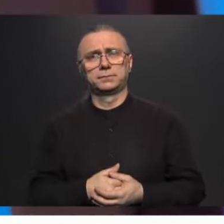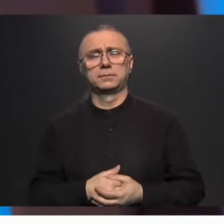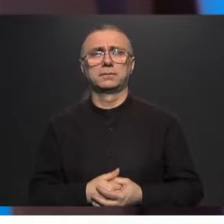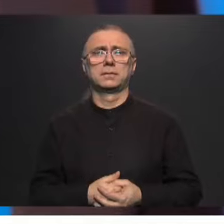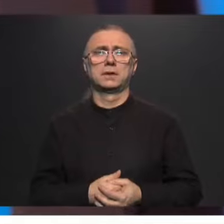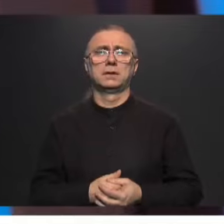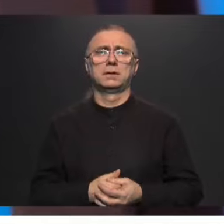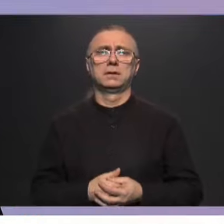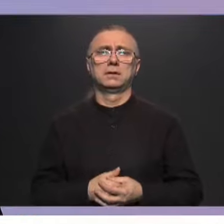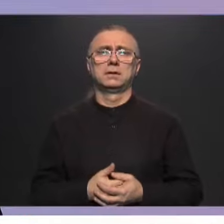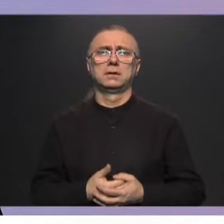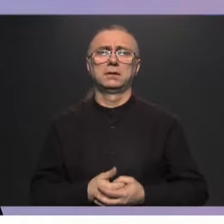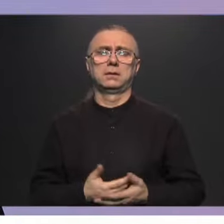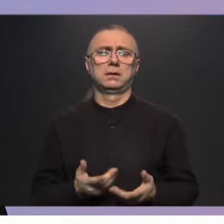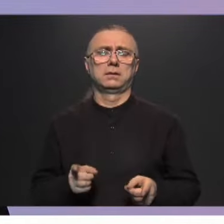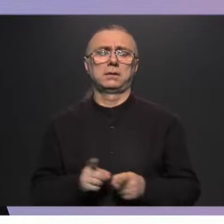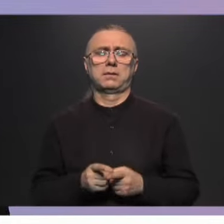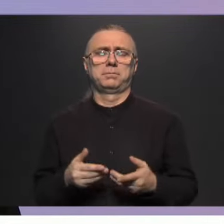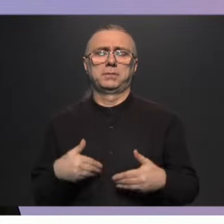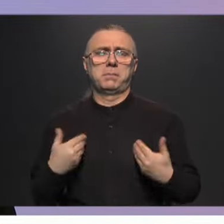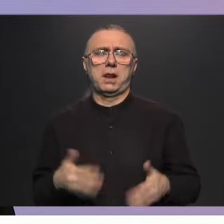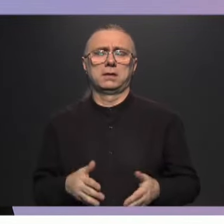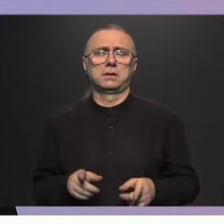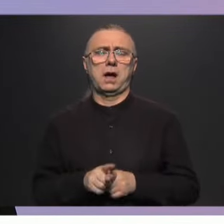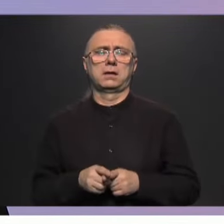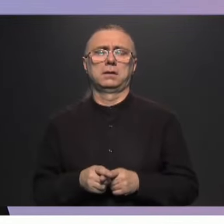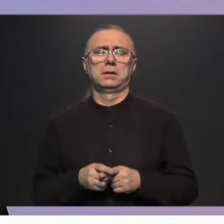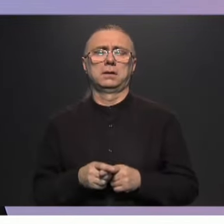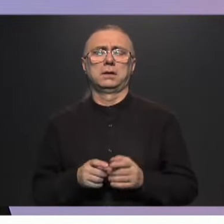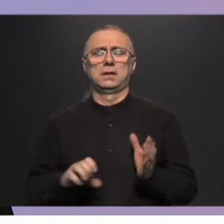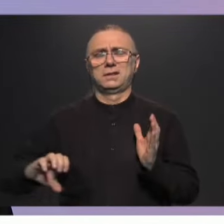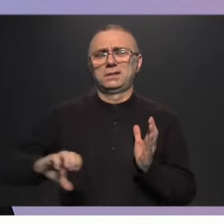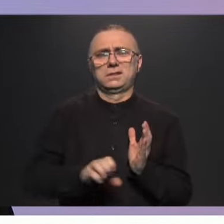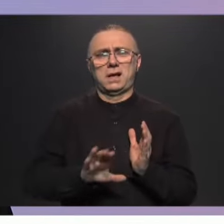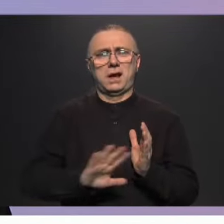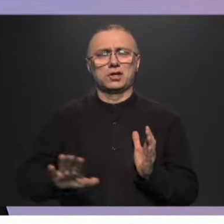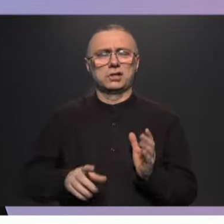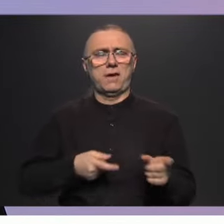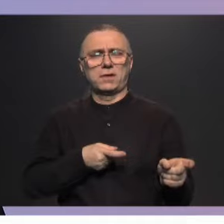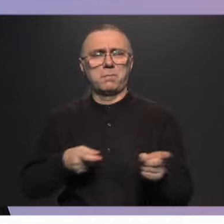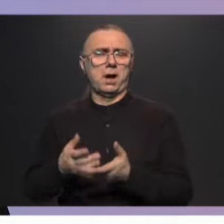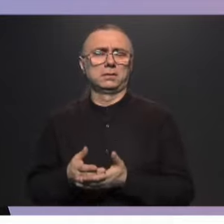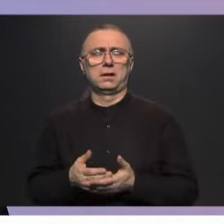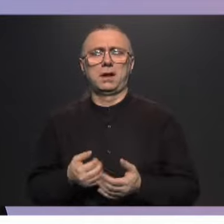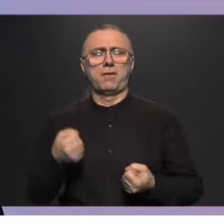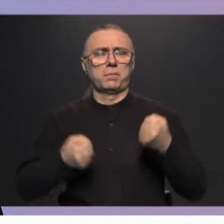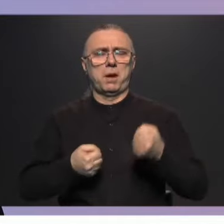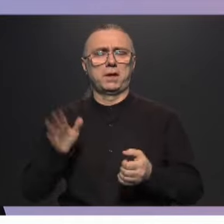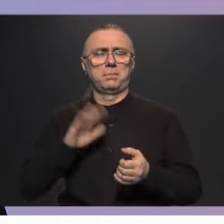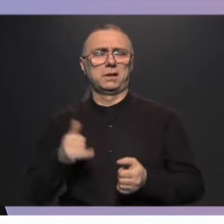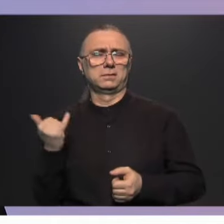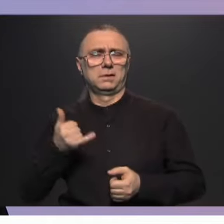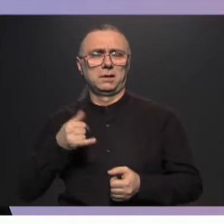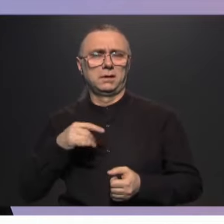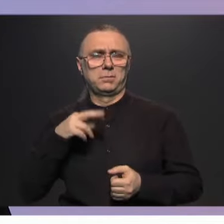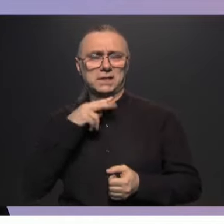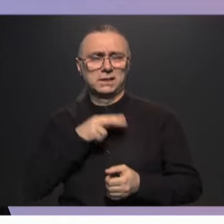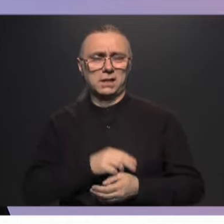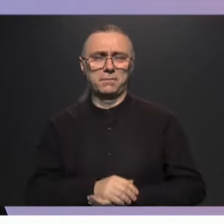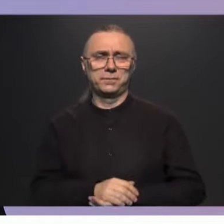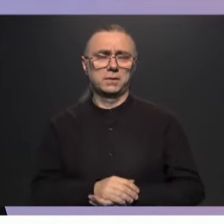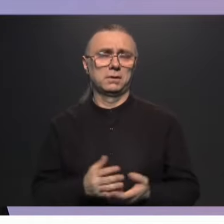как незаряженный автомат, автомобиль без бензина, там, ну и много-много можно аллегорий на